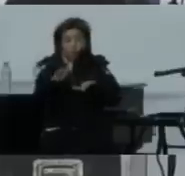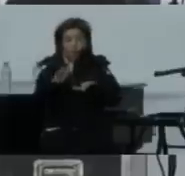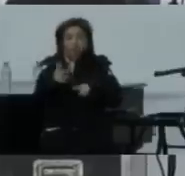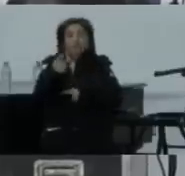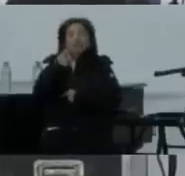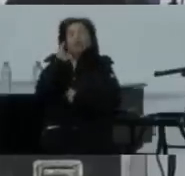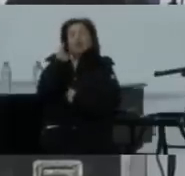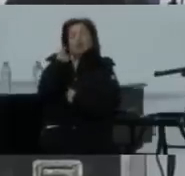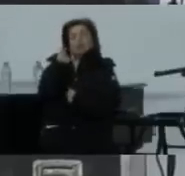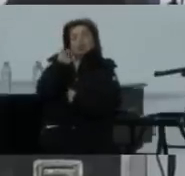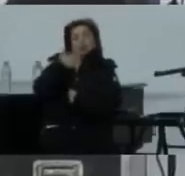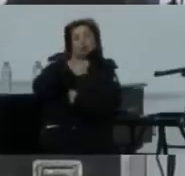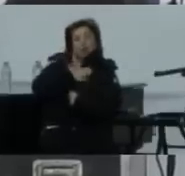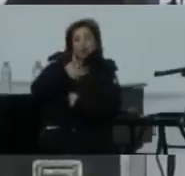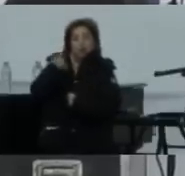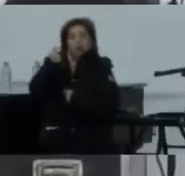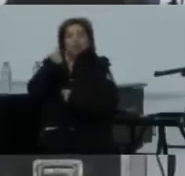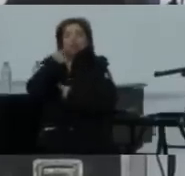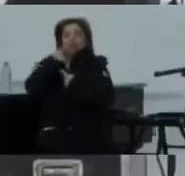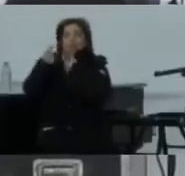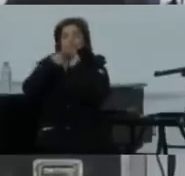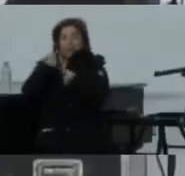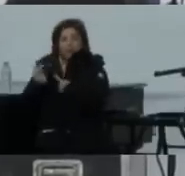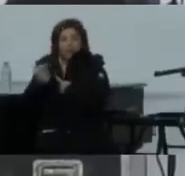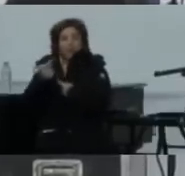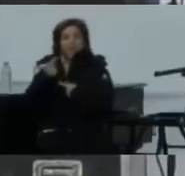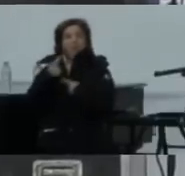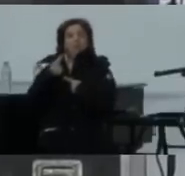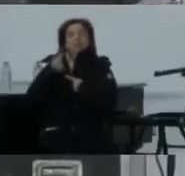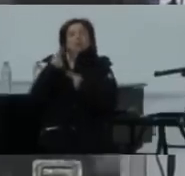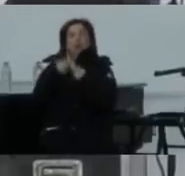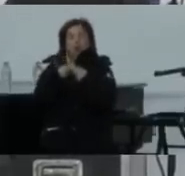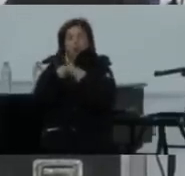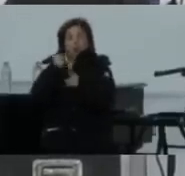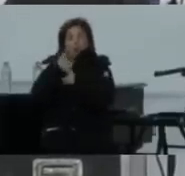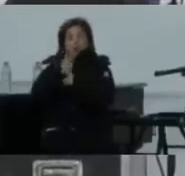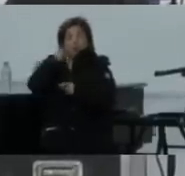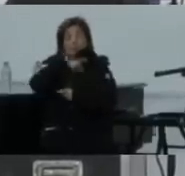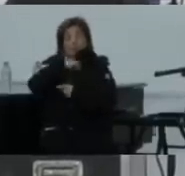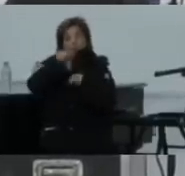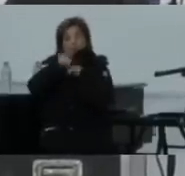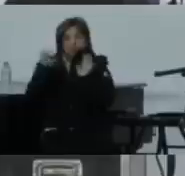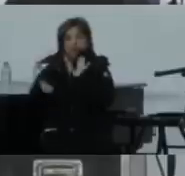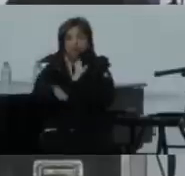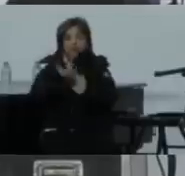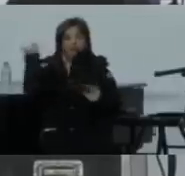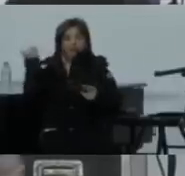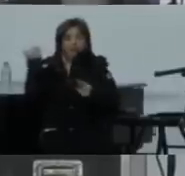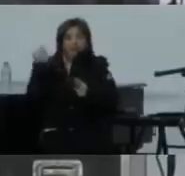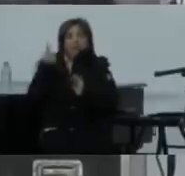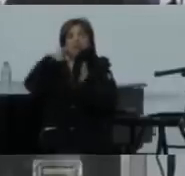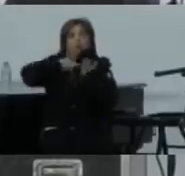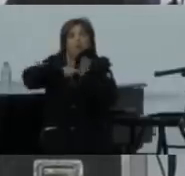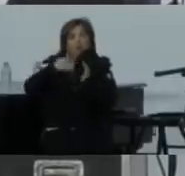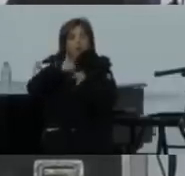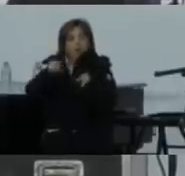parlamentari, con i soldi dei parlamentari siciliani, si tolgono metà dello stipendio, un milione e mezzo, arrivano qua 3-4 milioni,